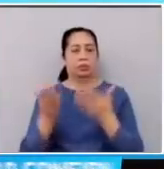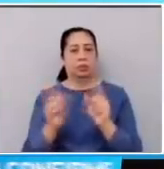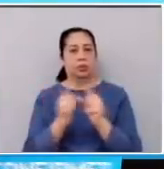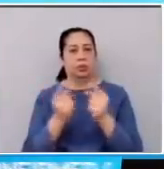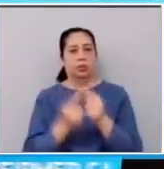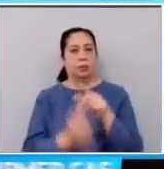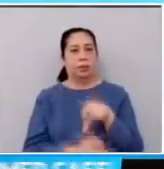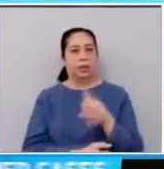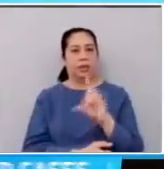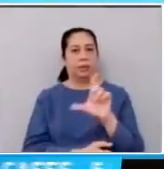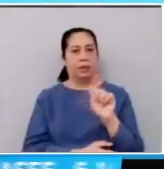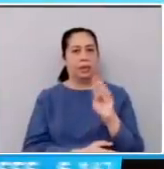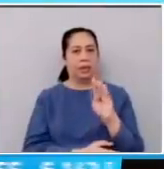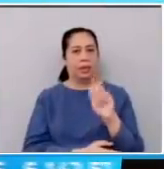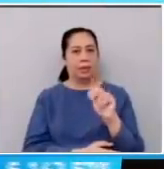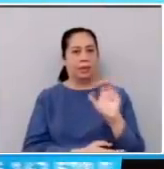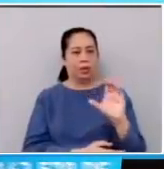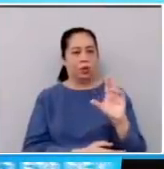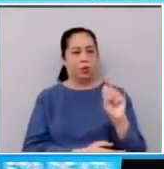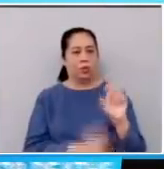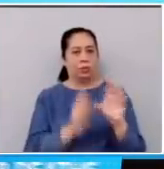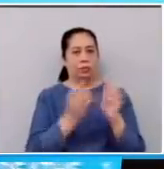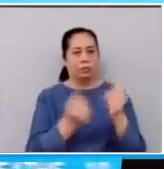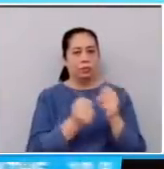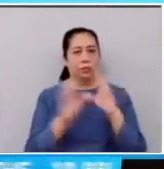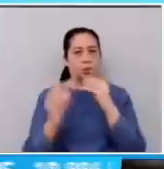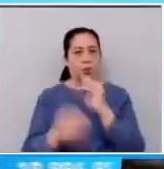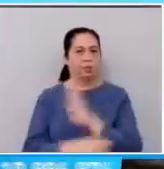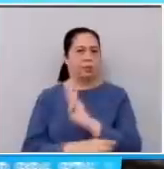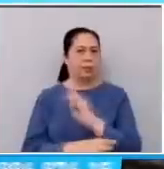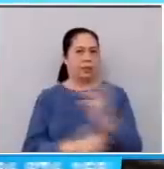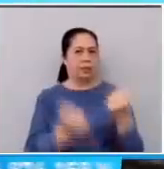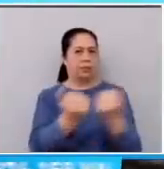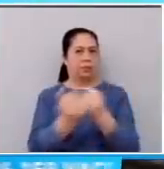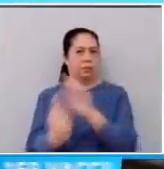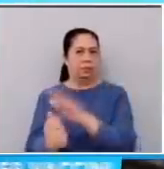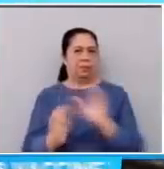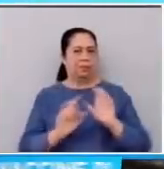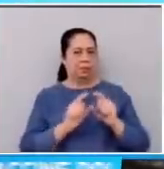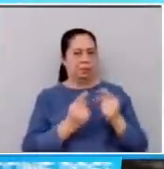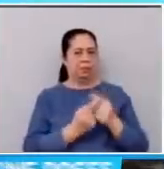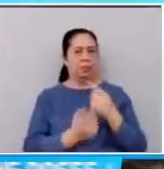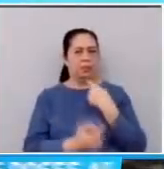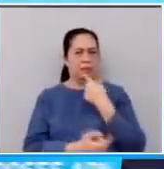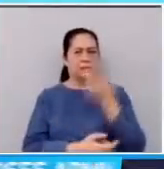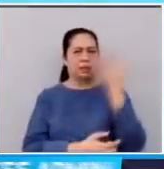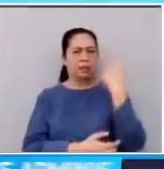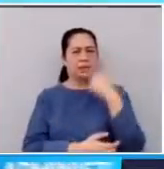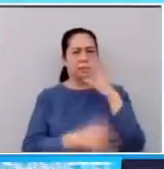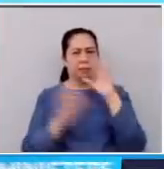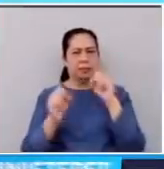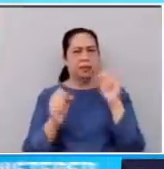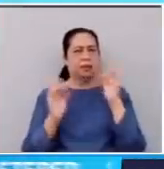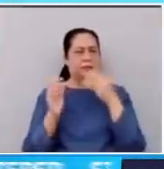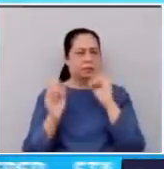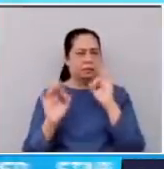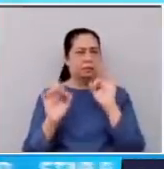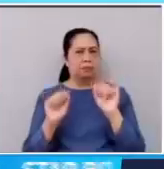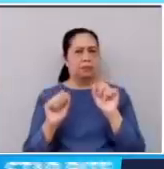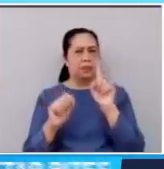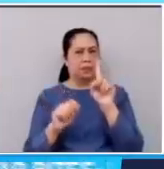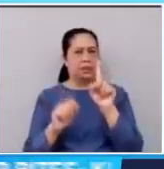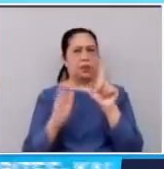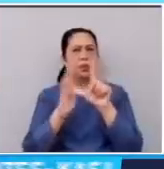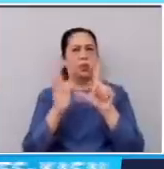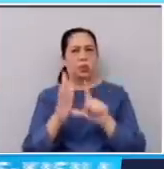Laban Crucifaction kay presidential candidate Bongbong Marcos. Dati na rin sinabi ng Pangulo na hanggat maaari ay isang abogado